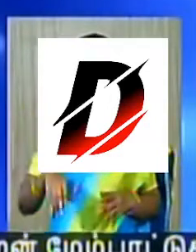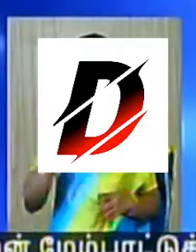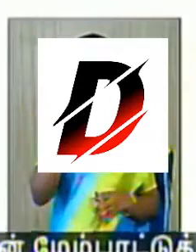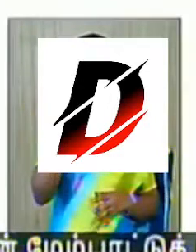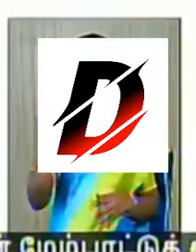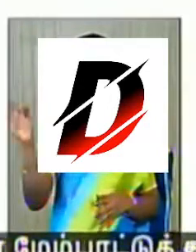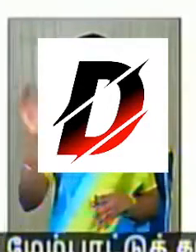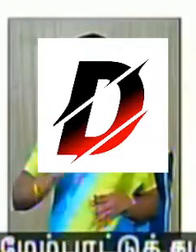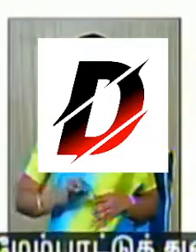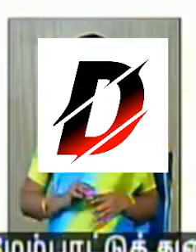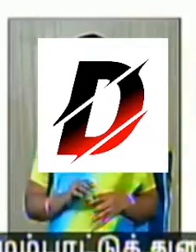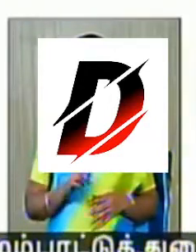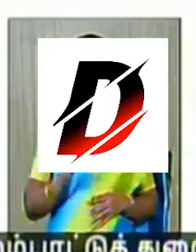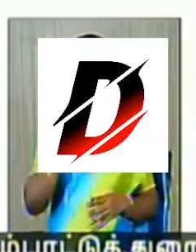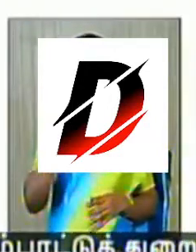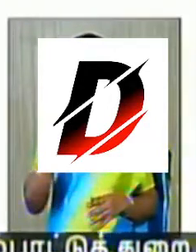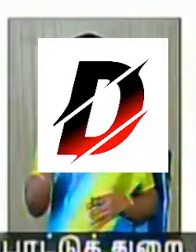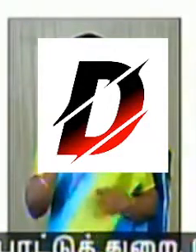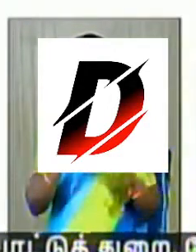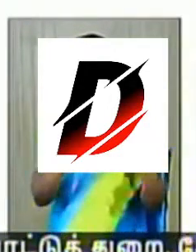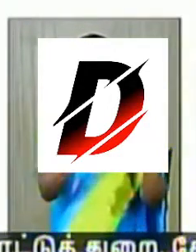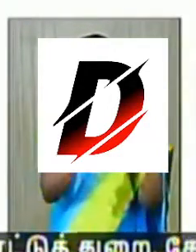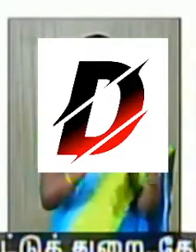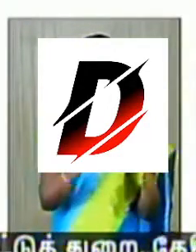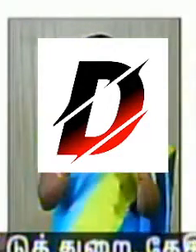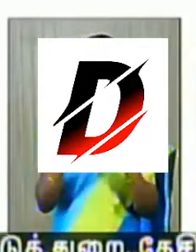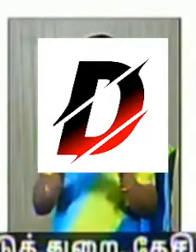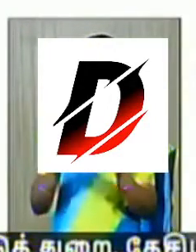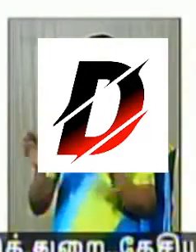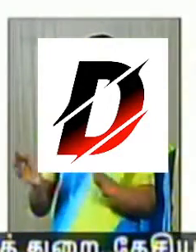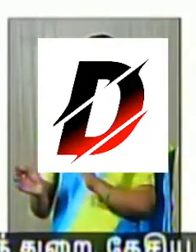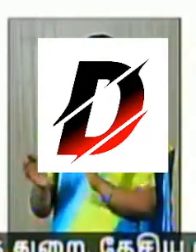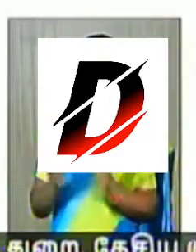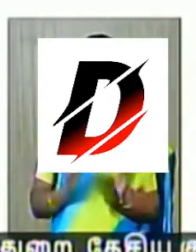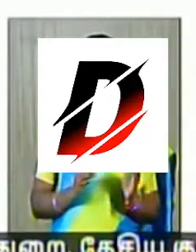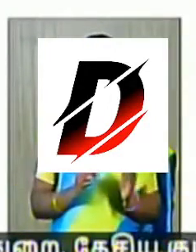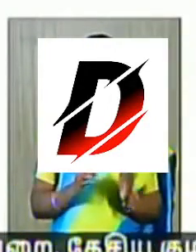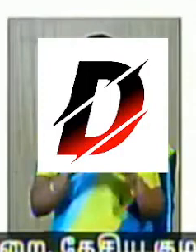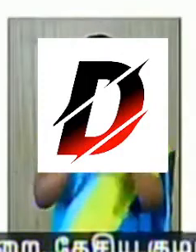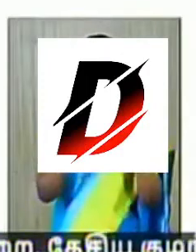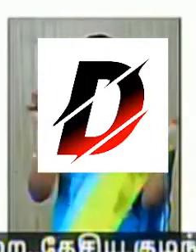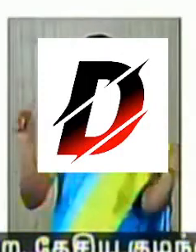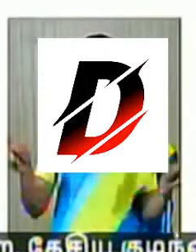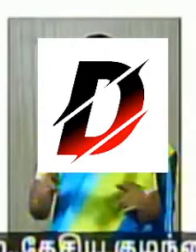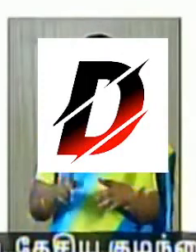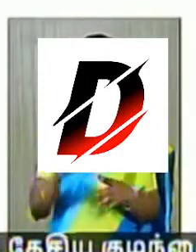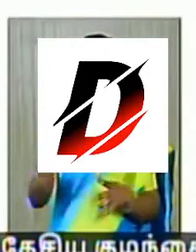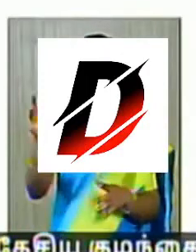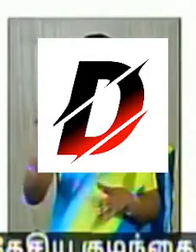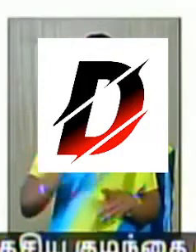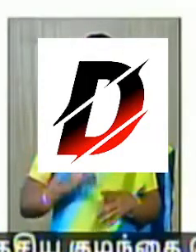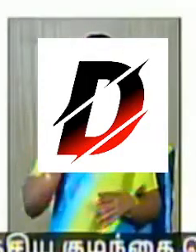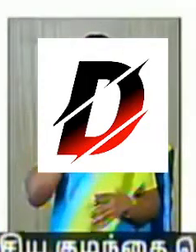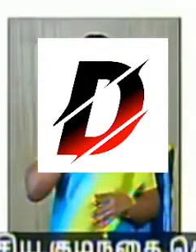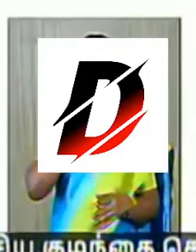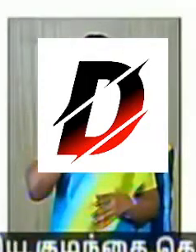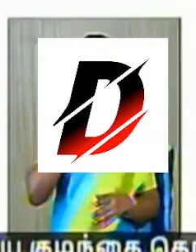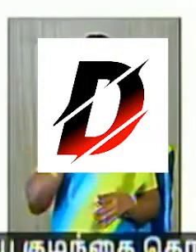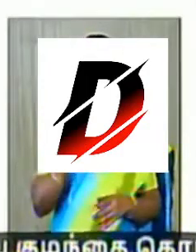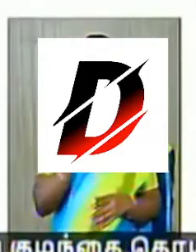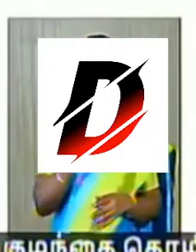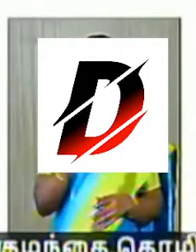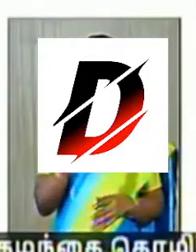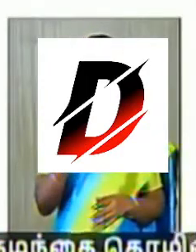போயிடும், புள்ளிகள் எழுதணும். எப்படி புள்ளி எழுதுவீங்க? எக்ஸில் முதல் நம்பர் என்ன உங்களுக்கு அட்டவணையில்? மைனஸ் நான்கு. ஒய்க்கு அதுக்கு தொடர்பான நம்பர்